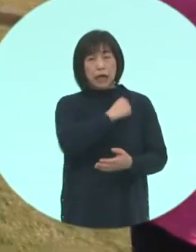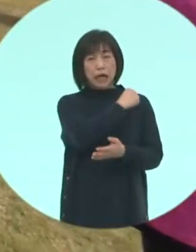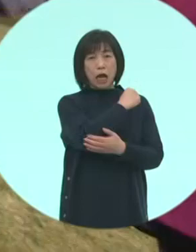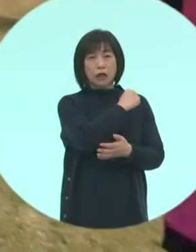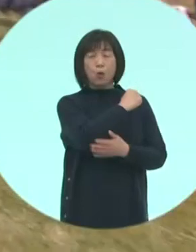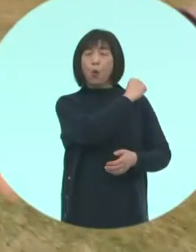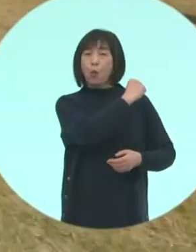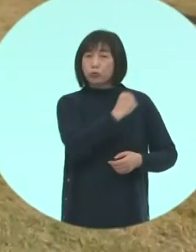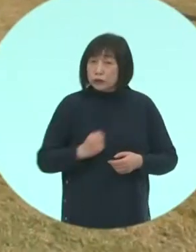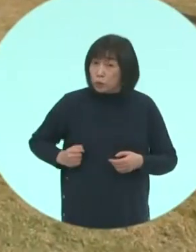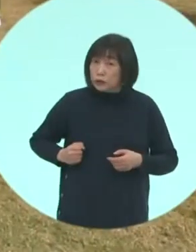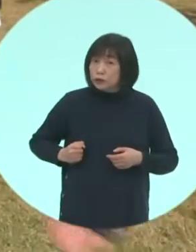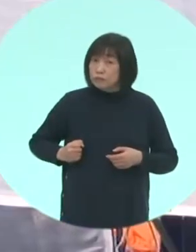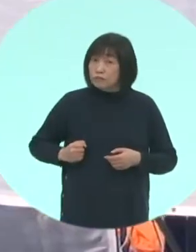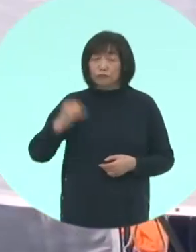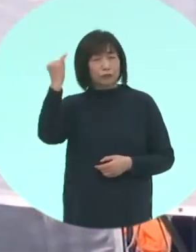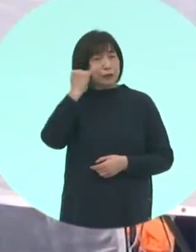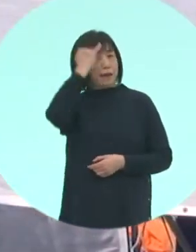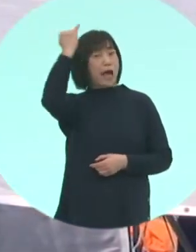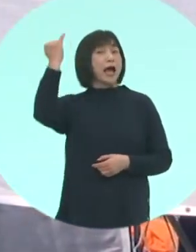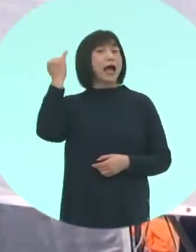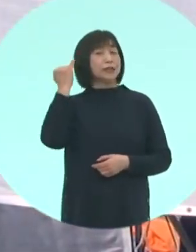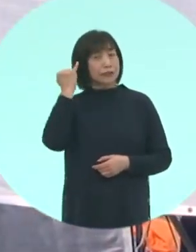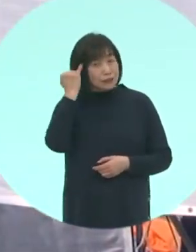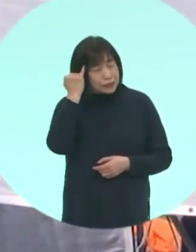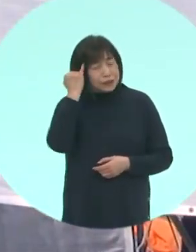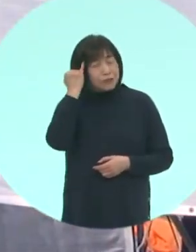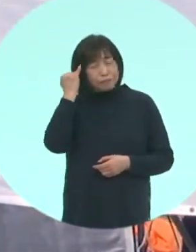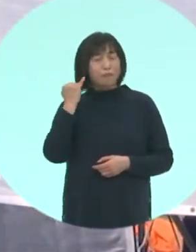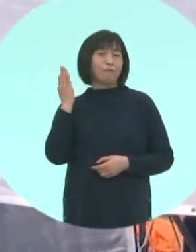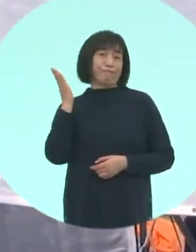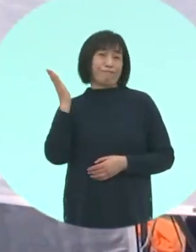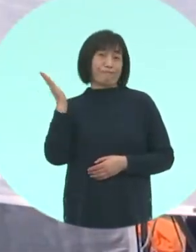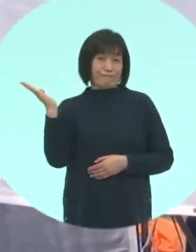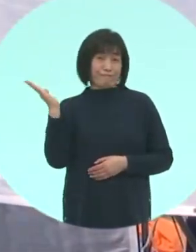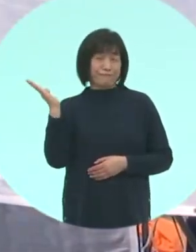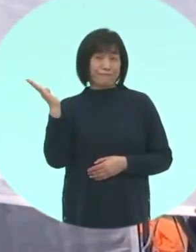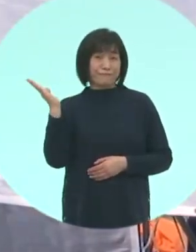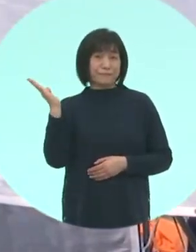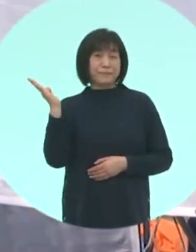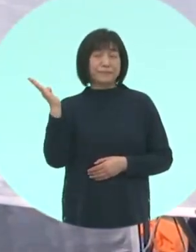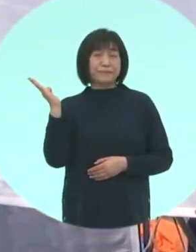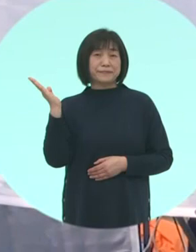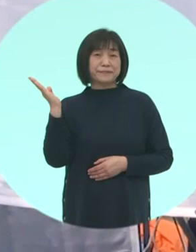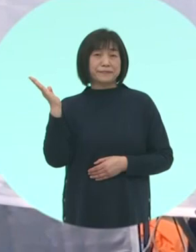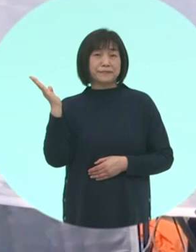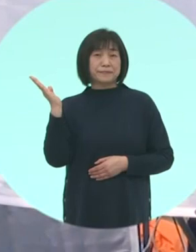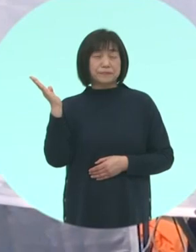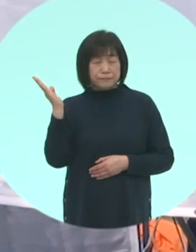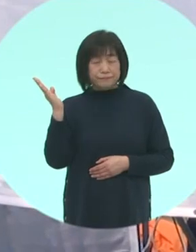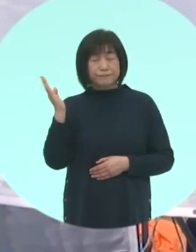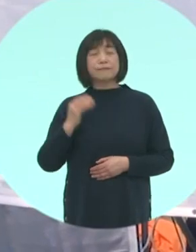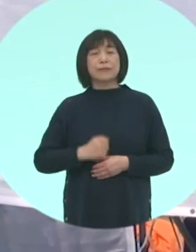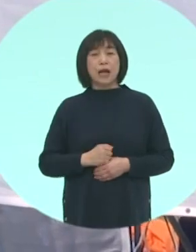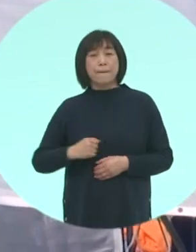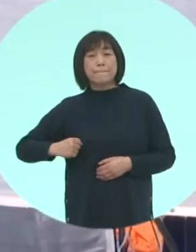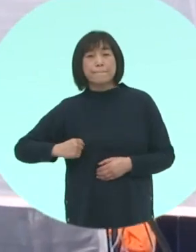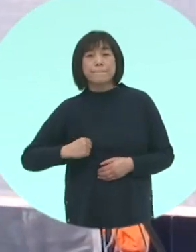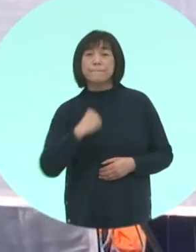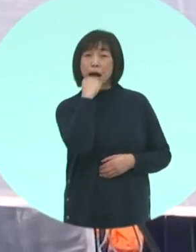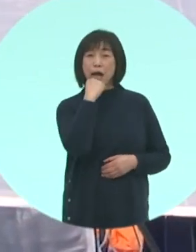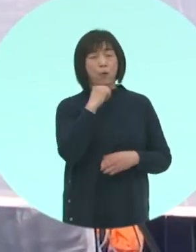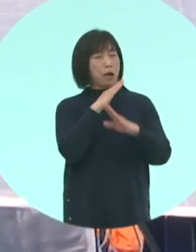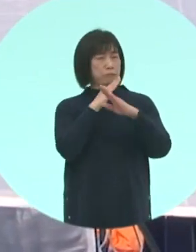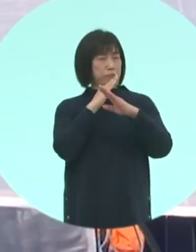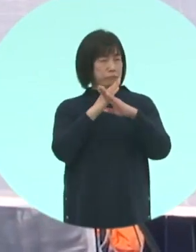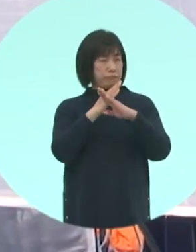ろに引く感じ、引く引く引く引くってちょっとイメージしてください。後ろに引く引く、でポイントは前に出さ